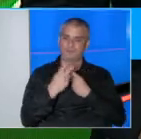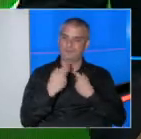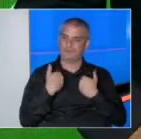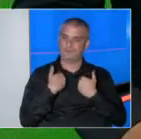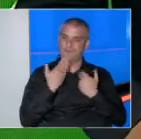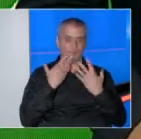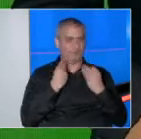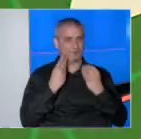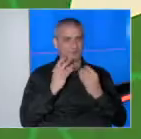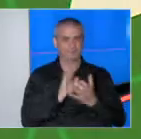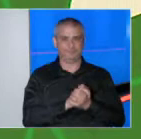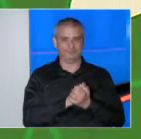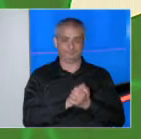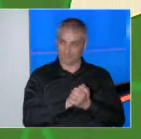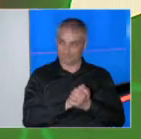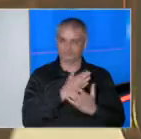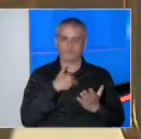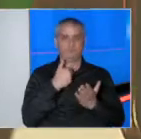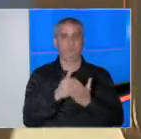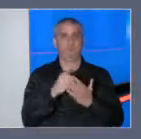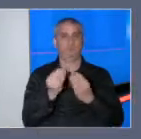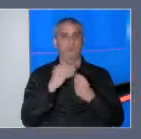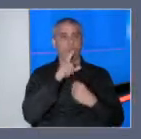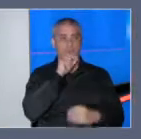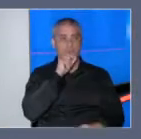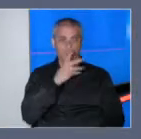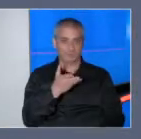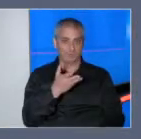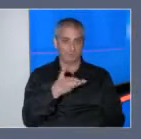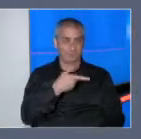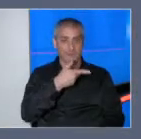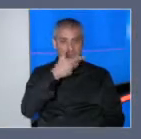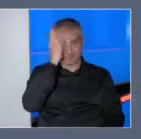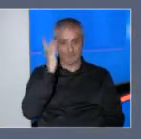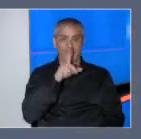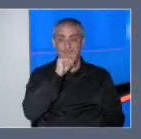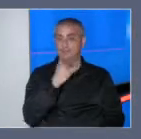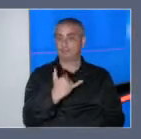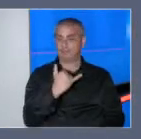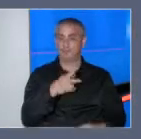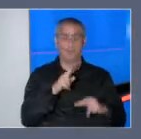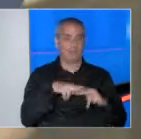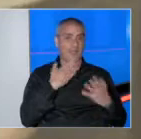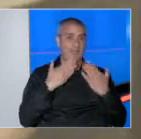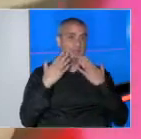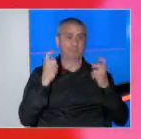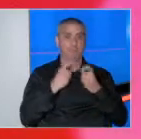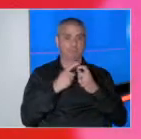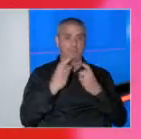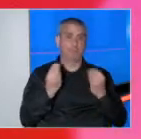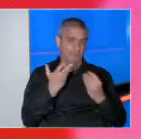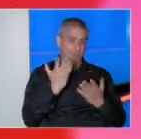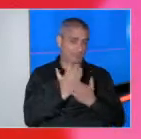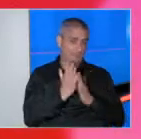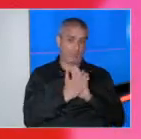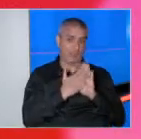אלינו. תודה נדב. אנחנו ממשיכים בעוד ציוצים. לפיד צייץ היום לאחר ישיבת הסיעה את הדברים שהוא